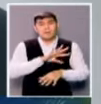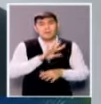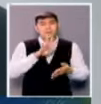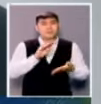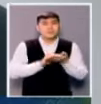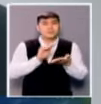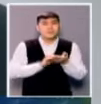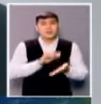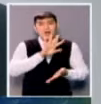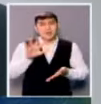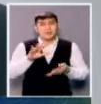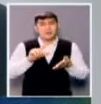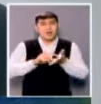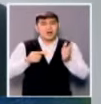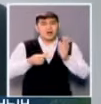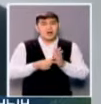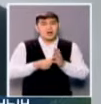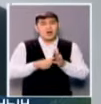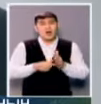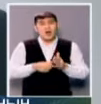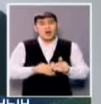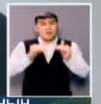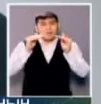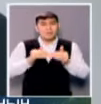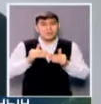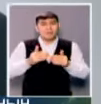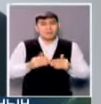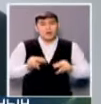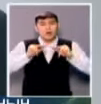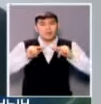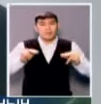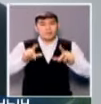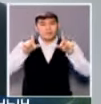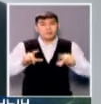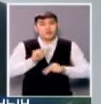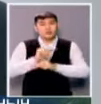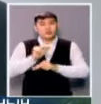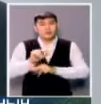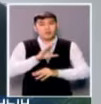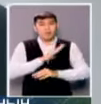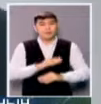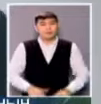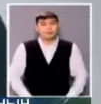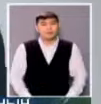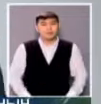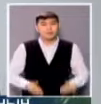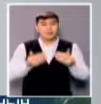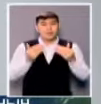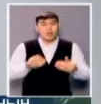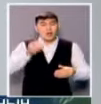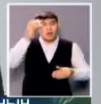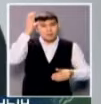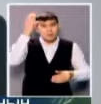Мына 5-6-7-де оқып жүргенде төменгі бір класс төменгілерге мені мұғалім отырғызып қоятын. Сол кезде